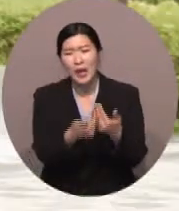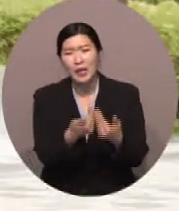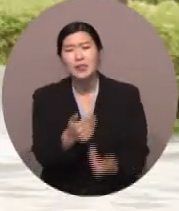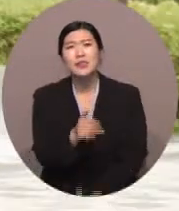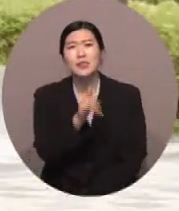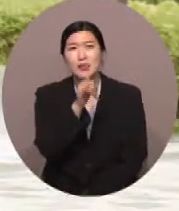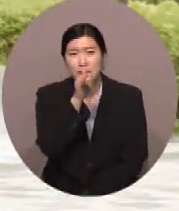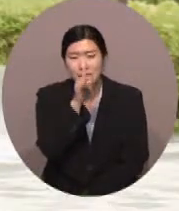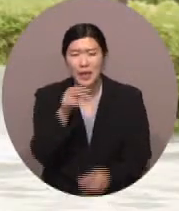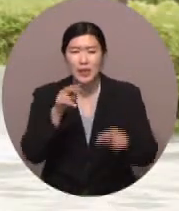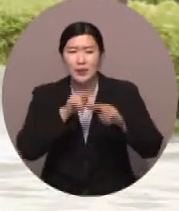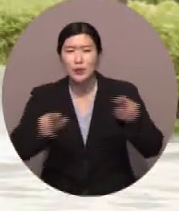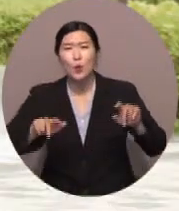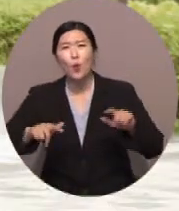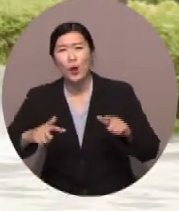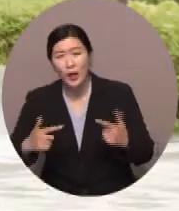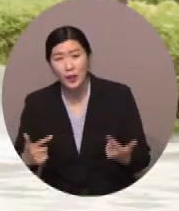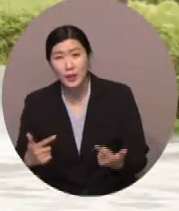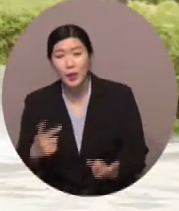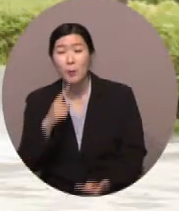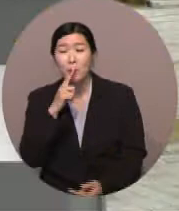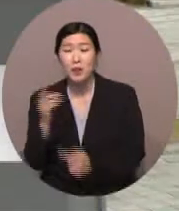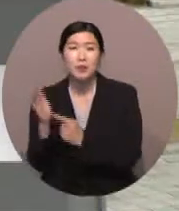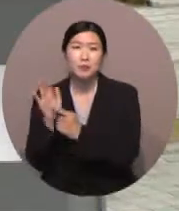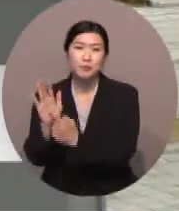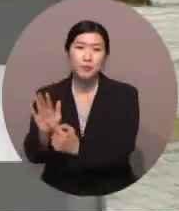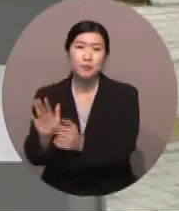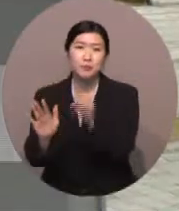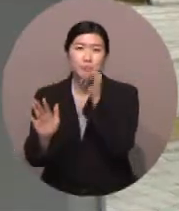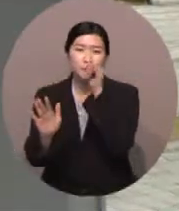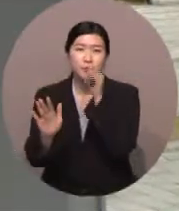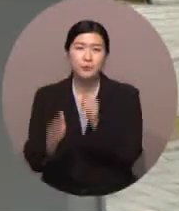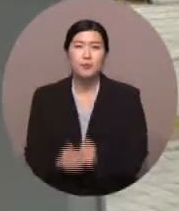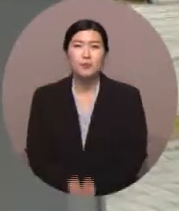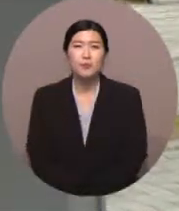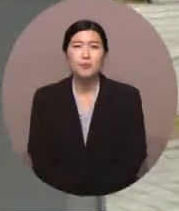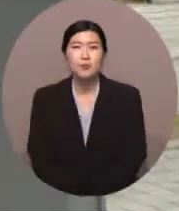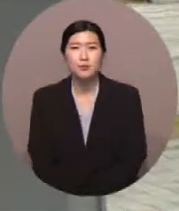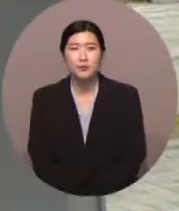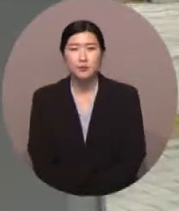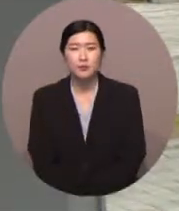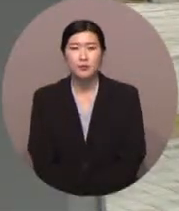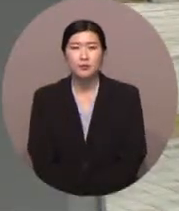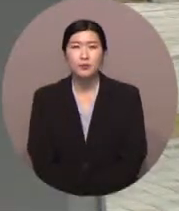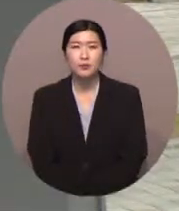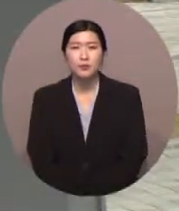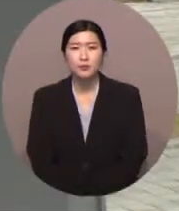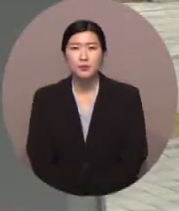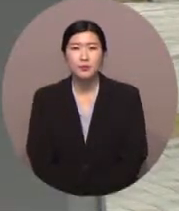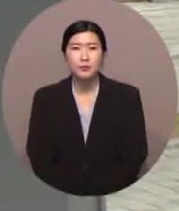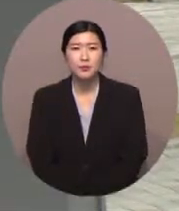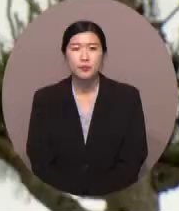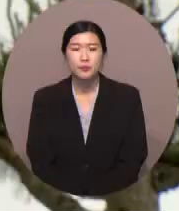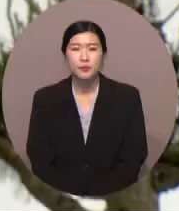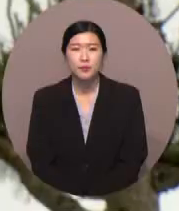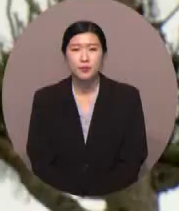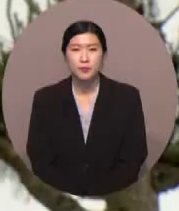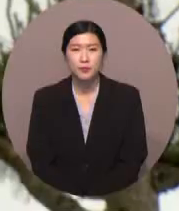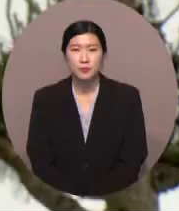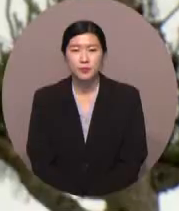실장급으로 조정하는 과정에서 민주노총과의 이견은 있지만 위원회는 정상적으로 운영할 것이라고